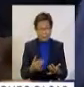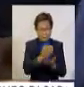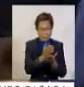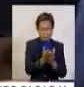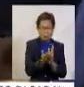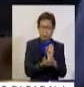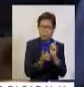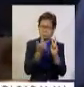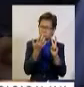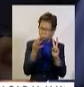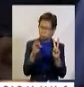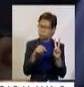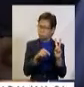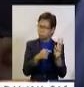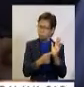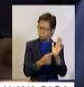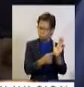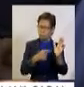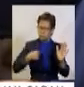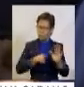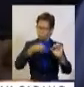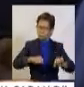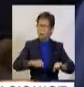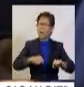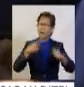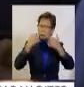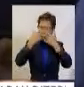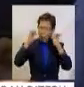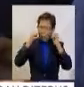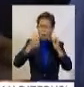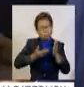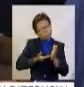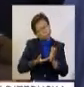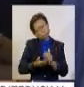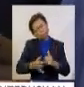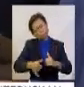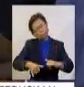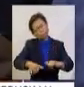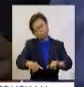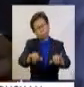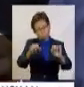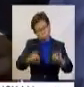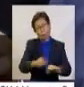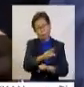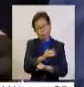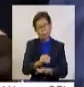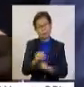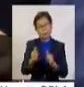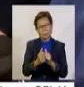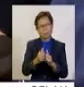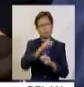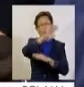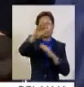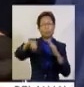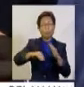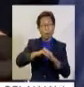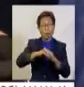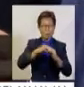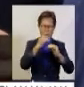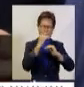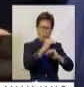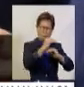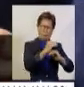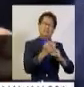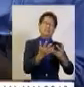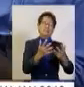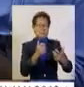pembelanjawan itu telah menunjukkan bahawa kita boleh dan mampu meneruskan dan dengan segala keterbatasan yang